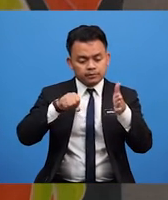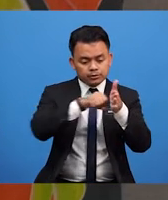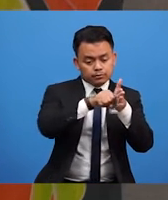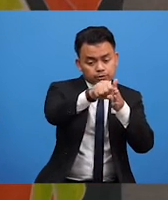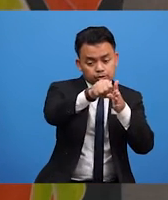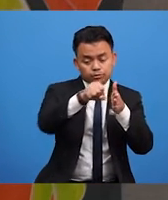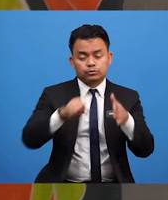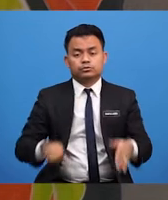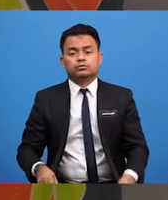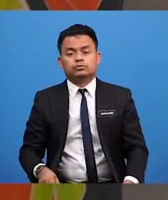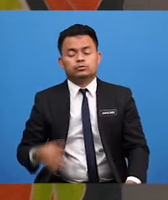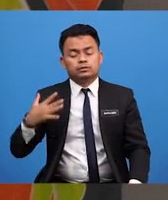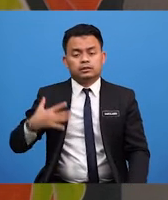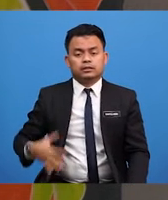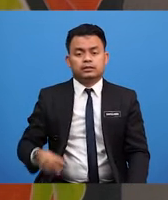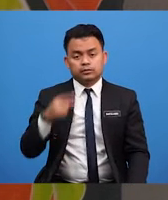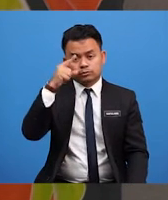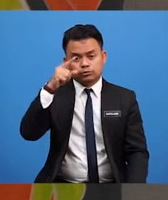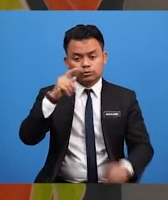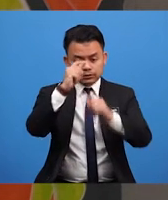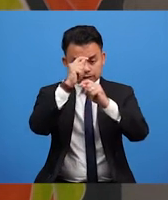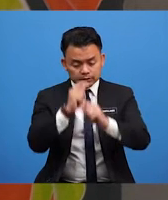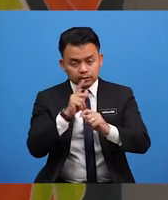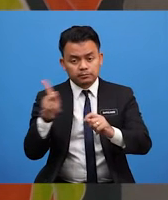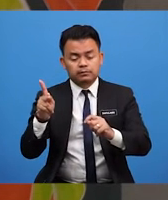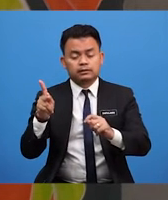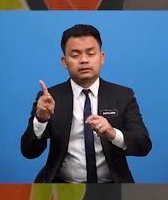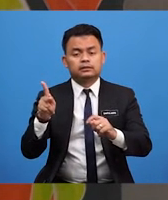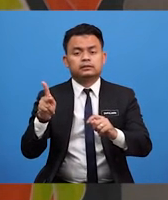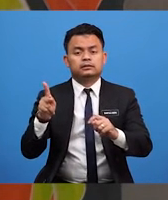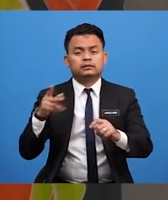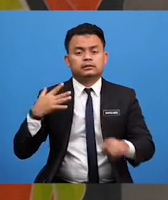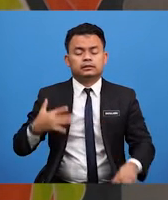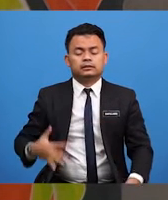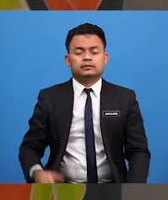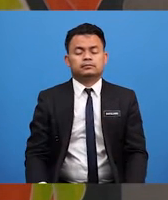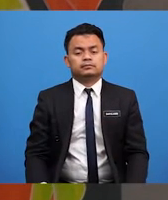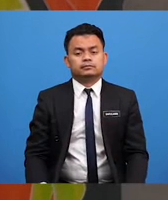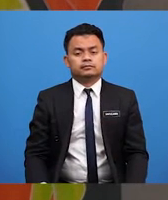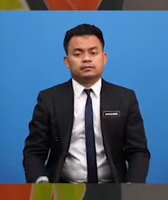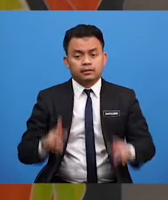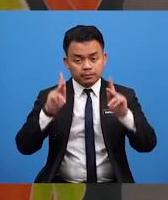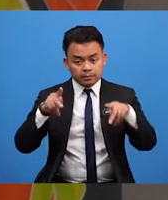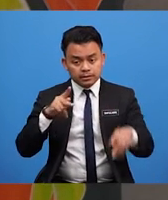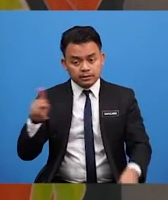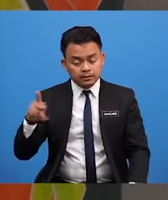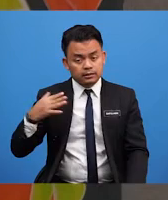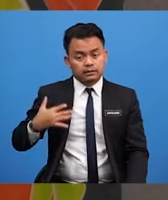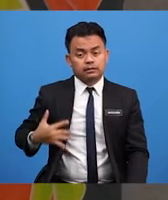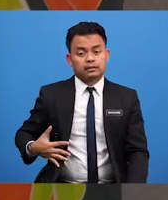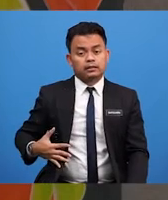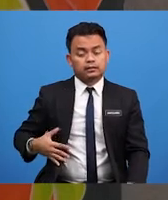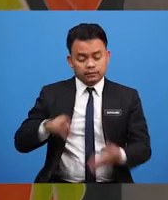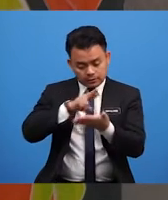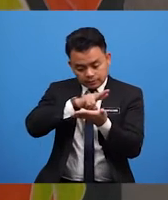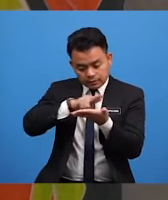untuk menetapkan kedudukan kain. Pastikan kain rata dan tegang untuk membolehkan